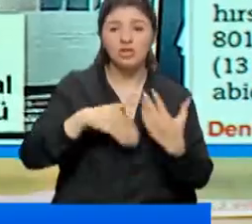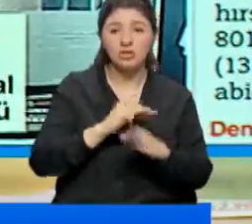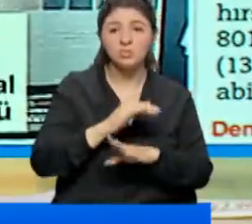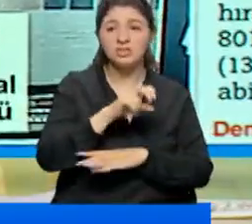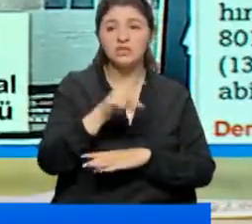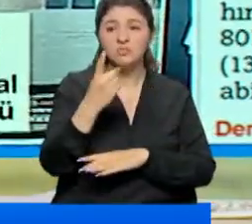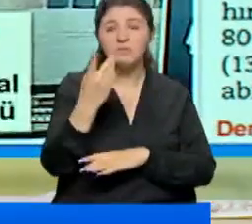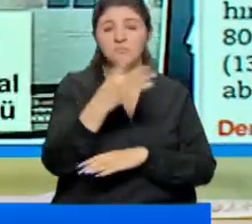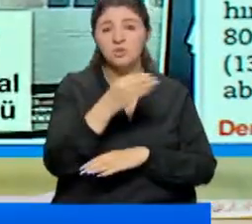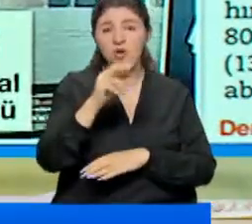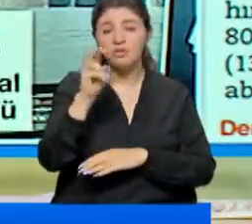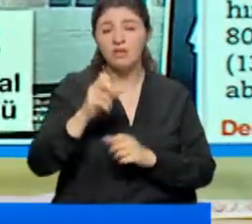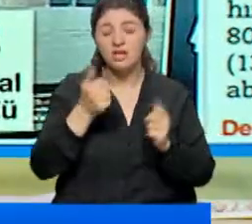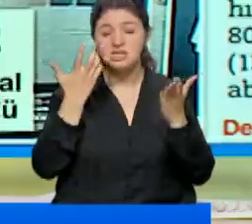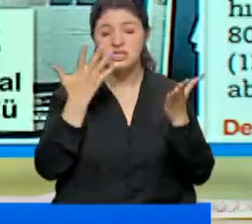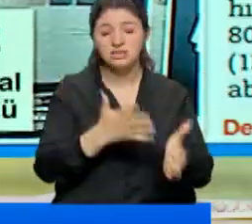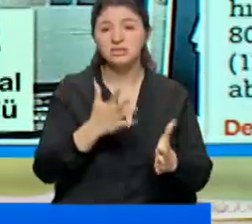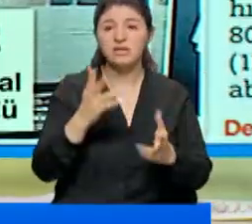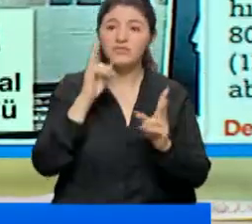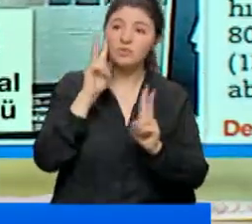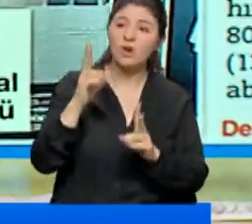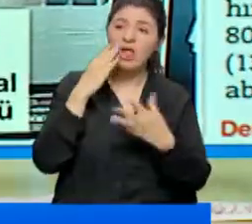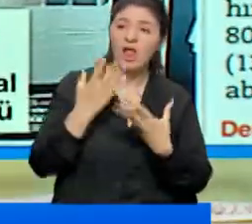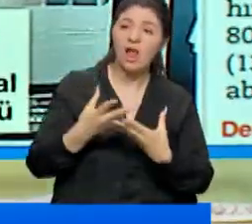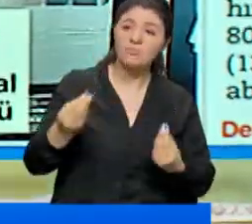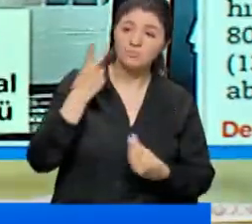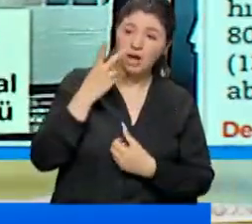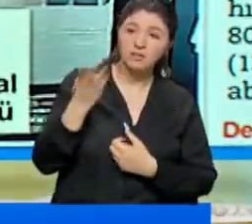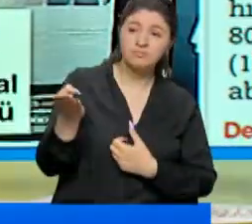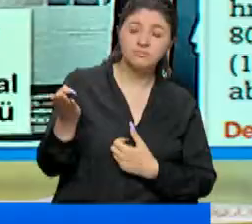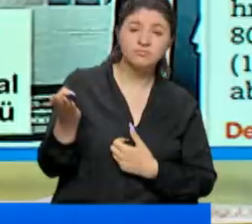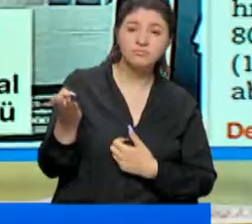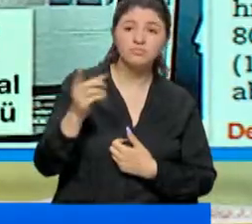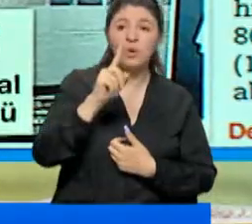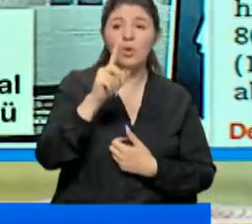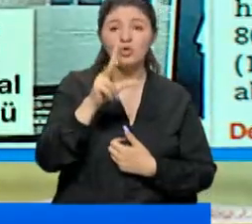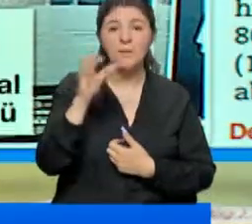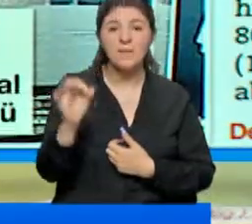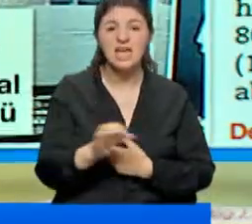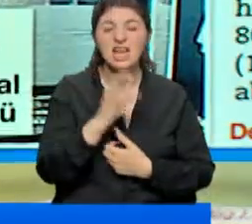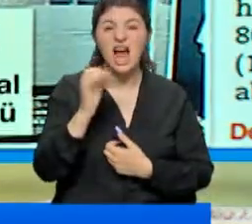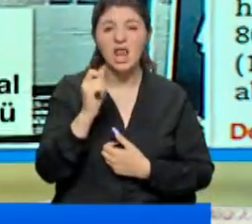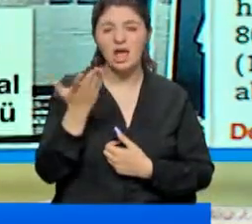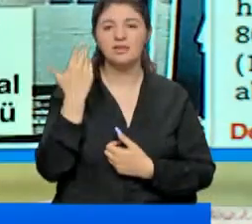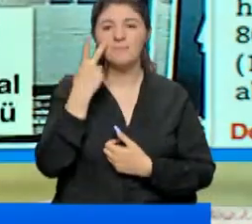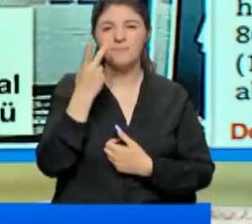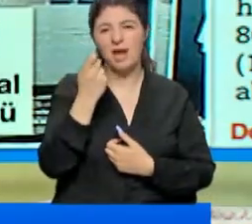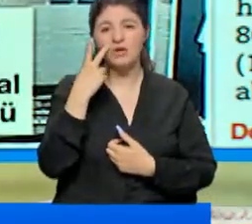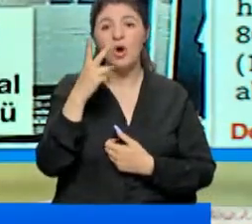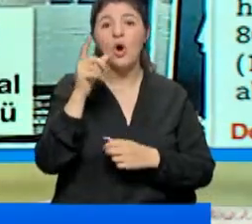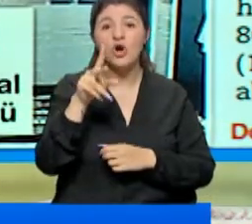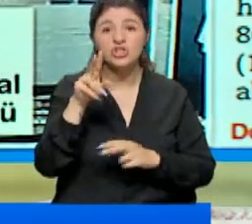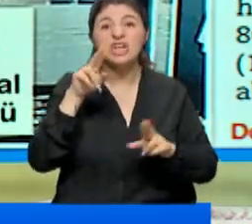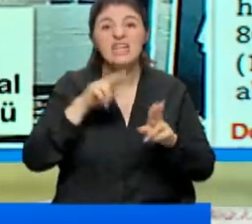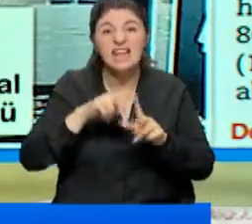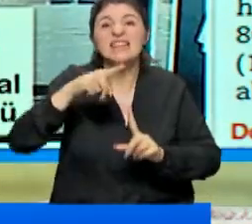801 milyon dolarlık israf abidesi olarak çürüyor bakın 13 milyar lira eski parayla 13